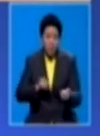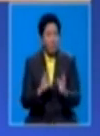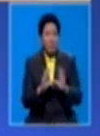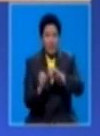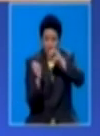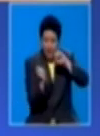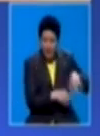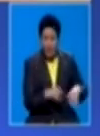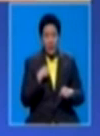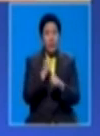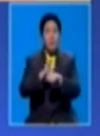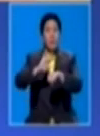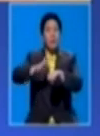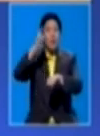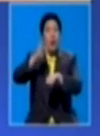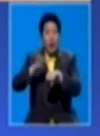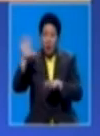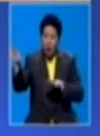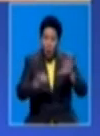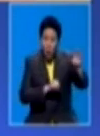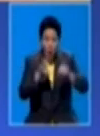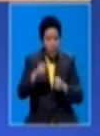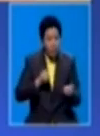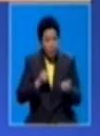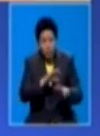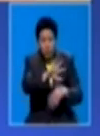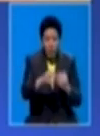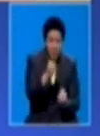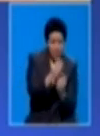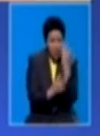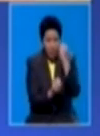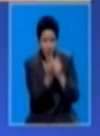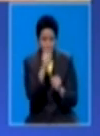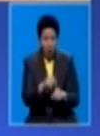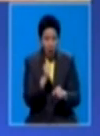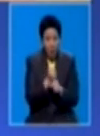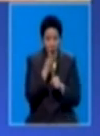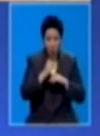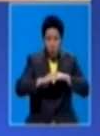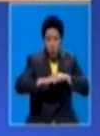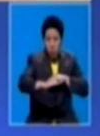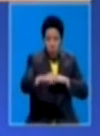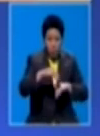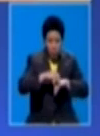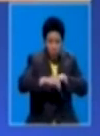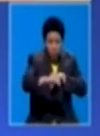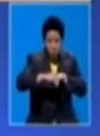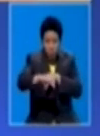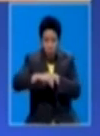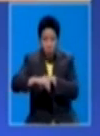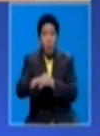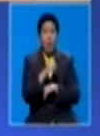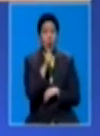ชาติในการกำจัดศัตรูพืชพวกเขาก็พบว่าที่ดินที่ทำกินของเขานั้นสามารถรองรับการปลูกพืชและเลี้ยงสัตว์อื่น